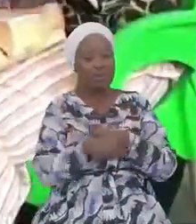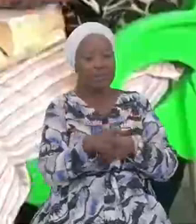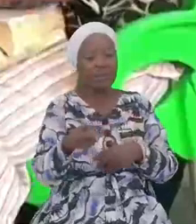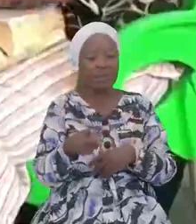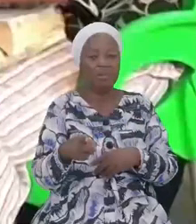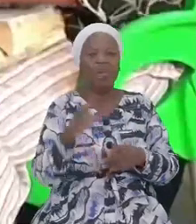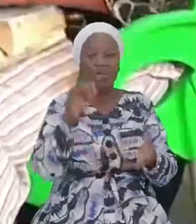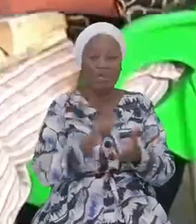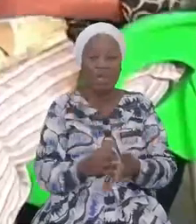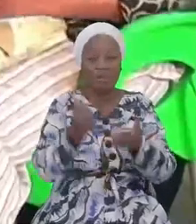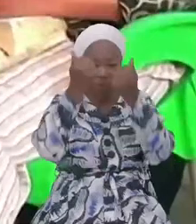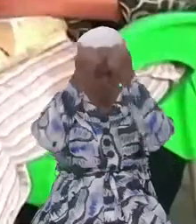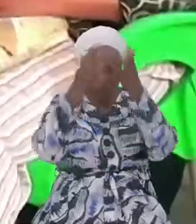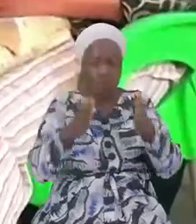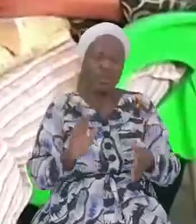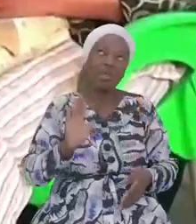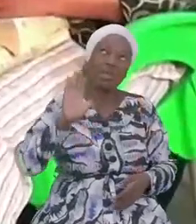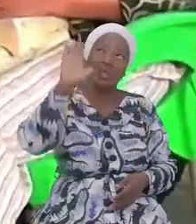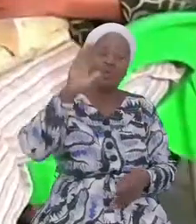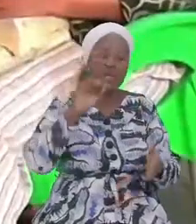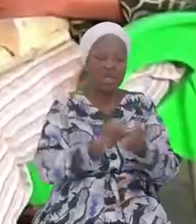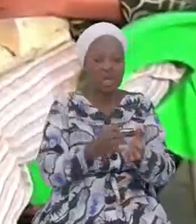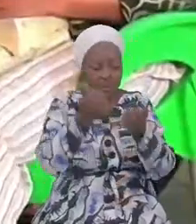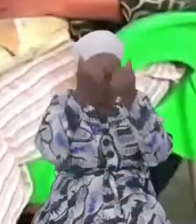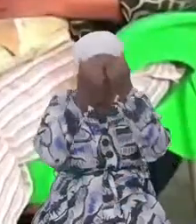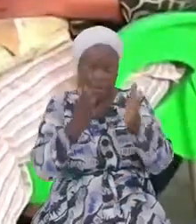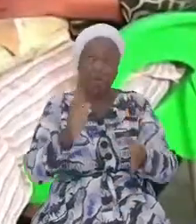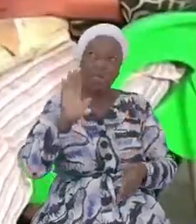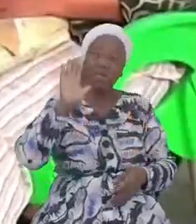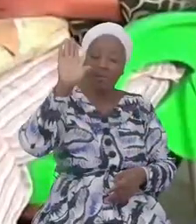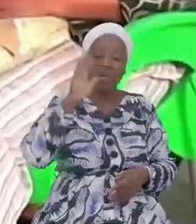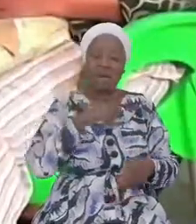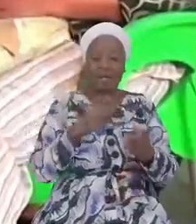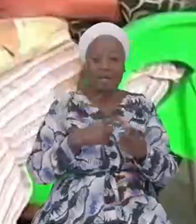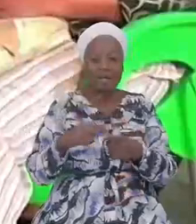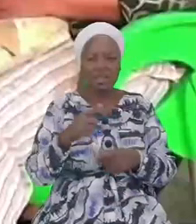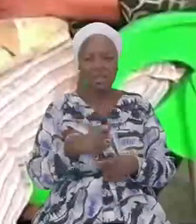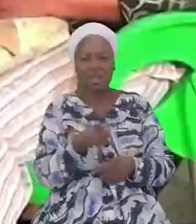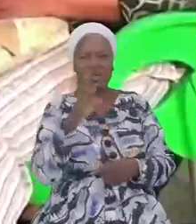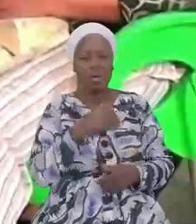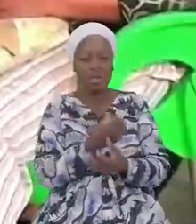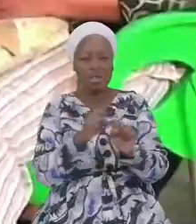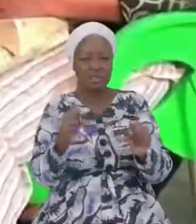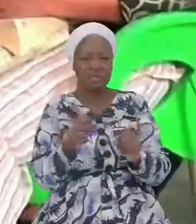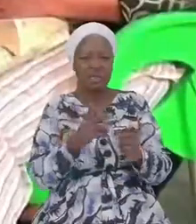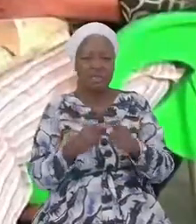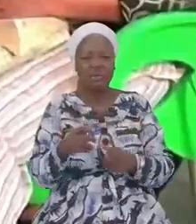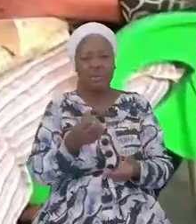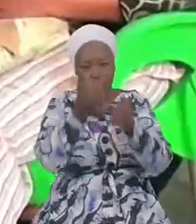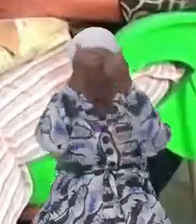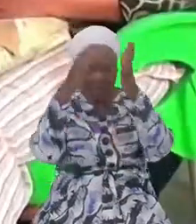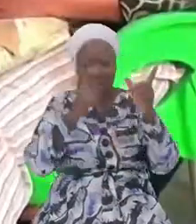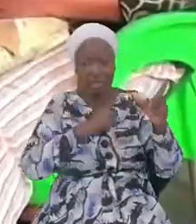obéissent. De ceux qui lui obéissent. Ils étaient sauvés et maintenant ils pouvaient maintenant obéir